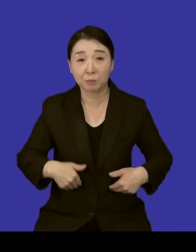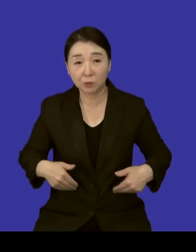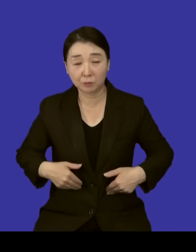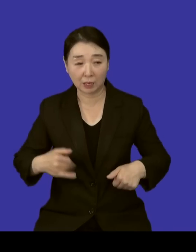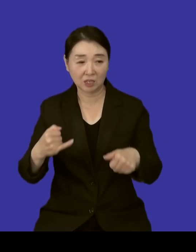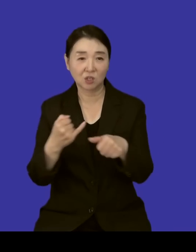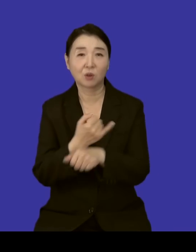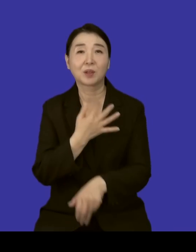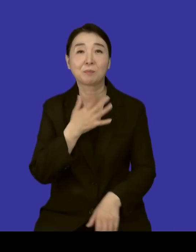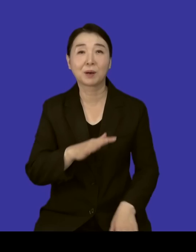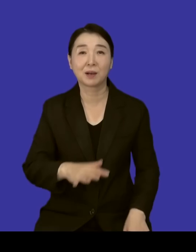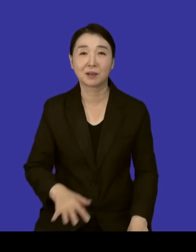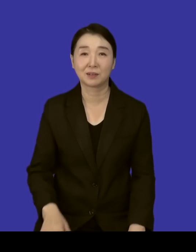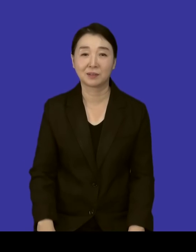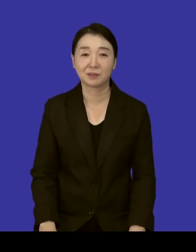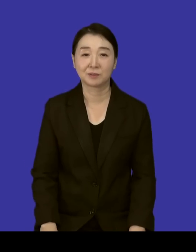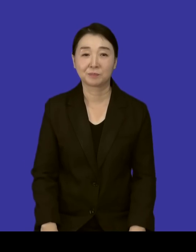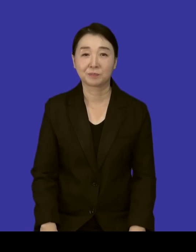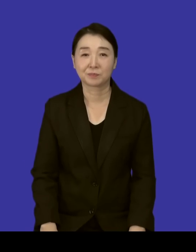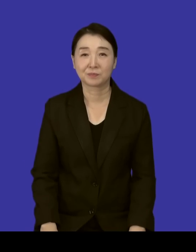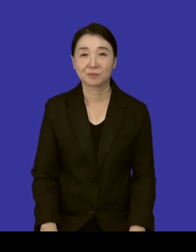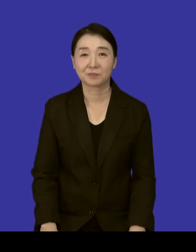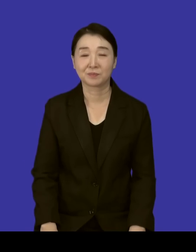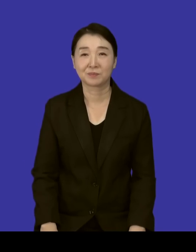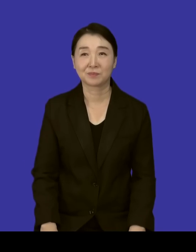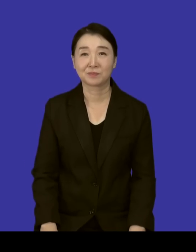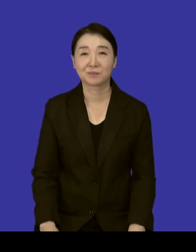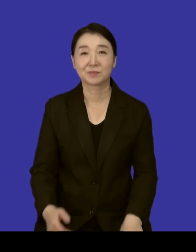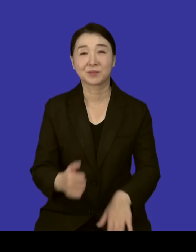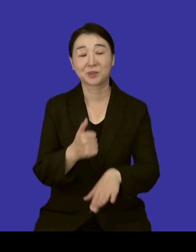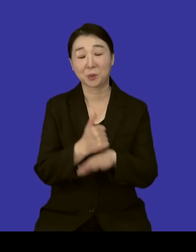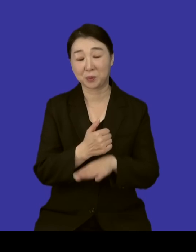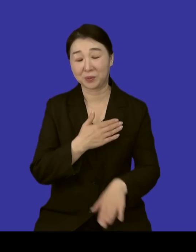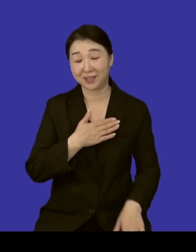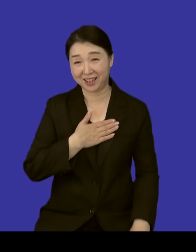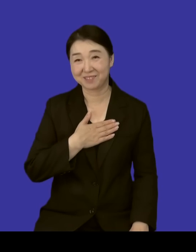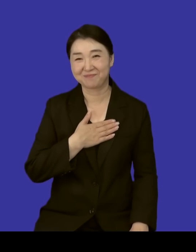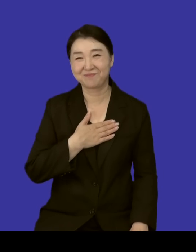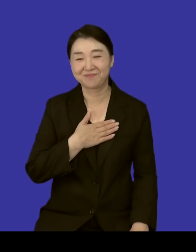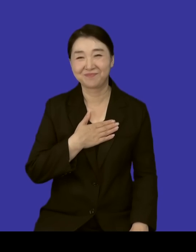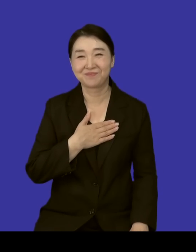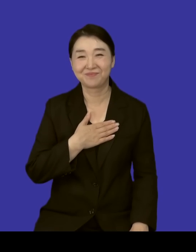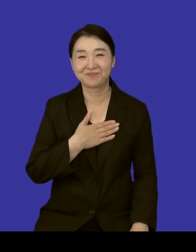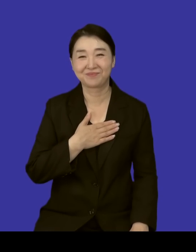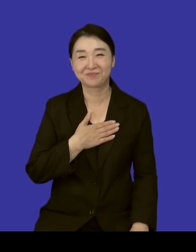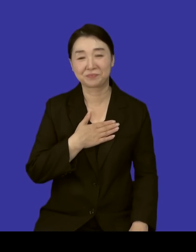안 해봤으니까 이제 선을 이렇게 이제 봤는데 네.